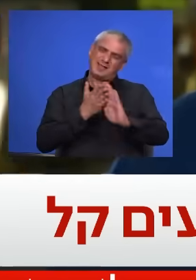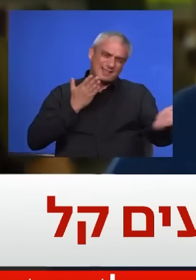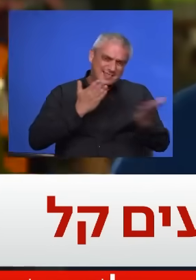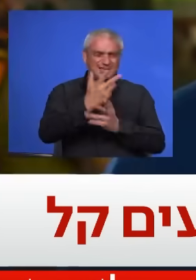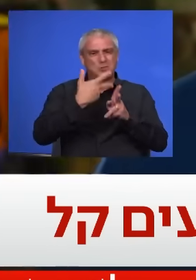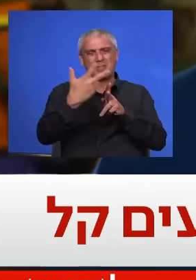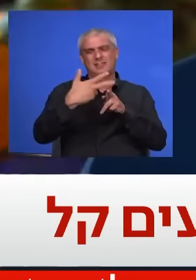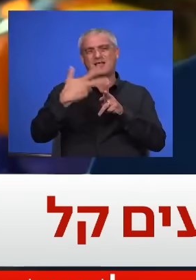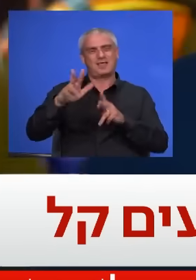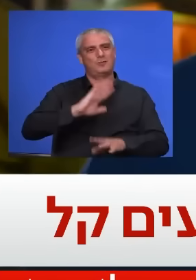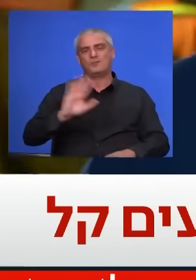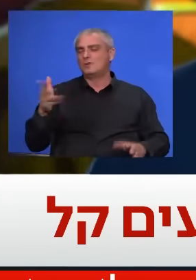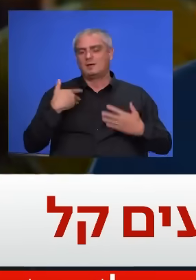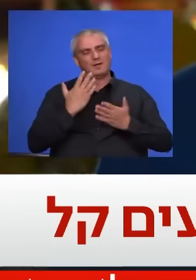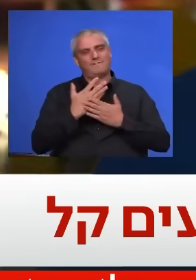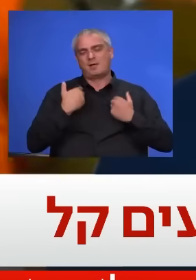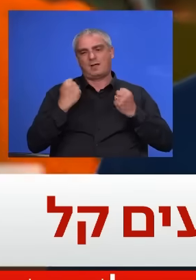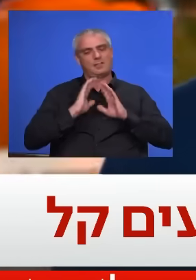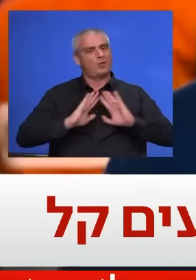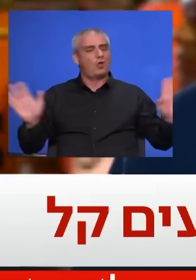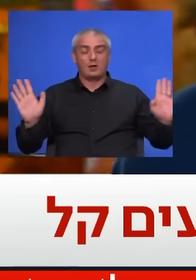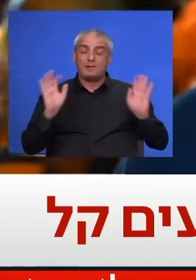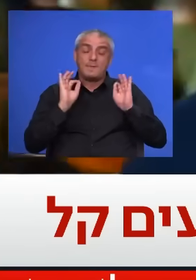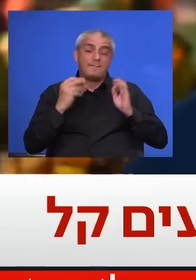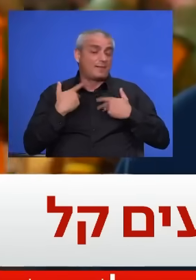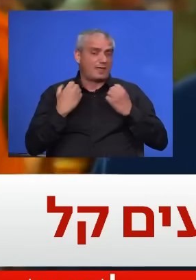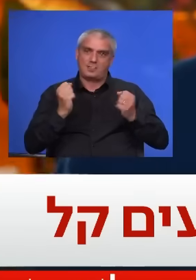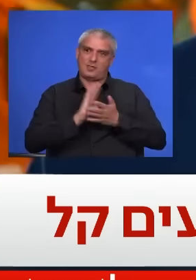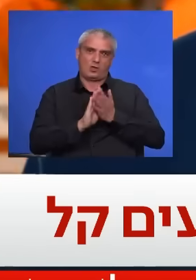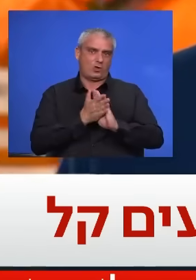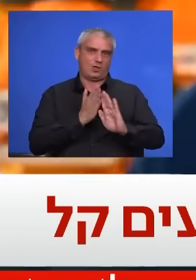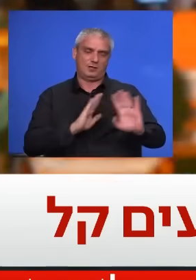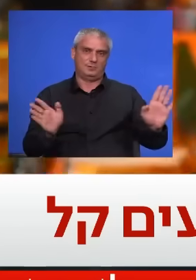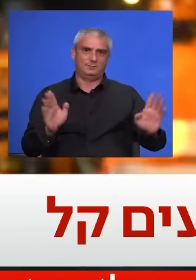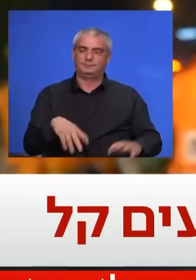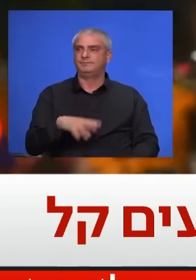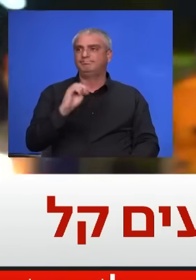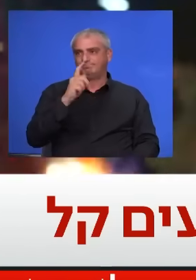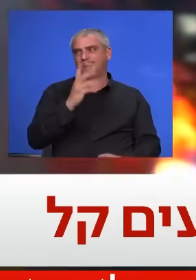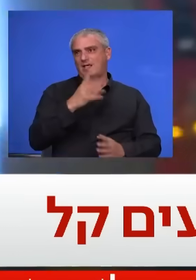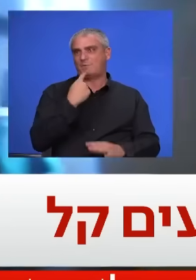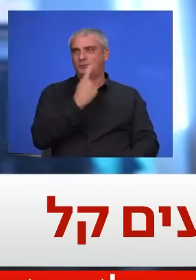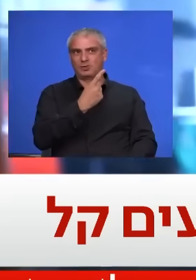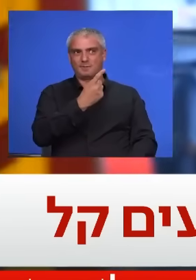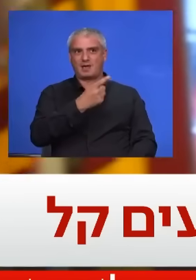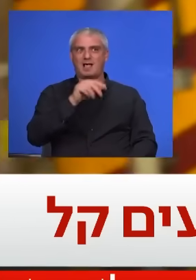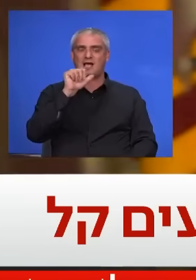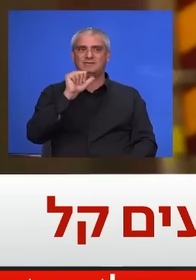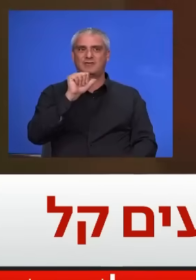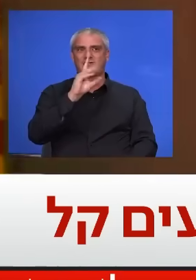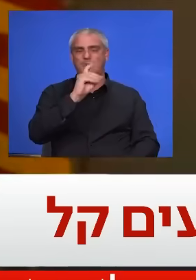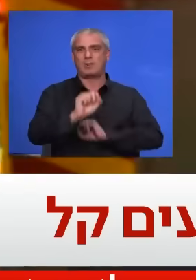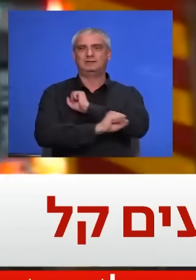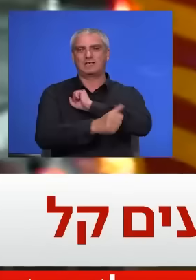אין כוח לאנשים כבר, אין באמת כוח לאנשים. כן, מיכל, אלה הדברים גם של אסף דאבול, סגן ראש עיריית